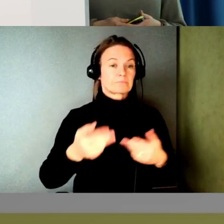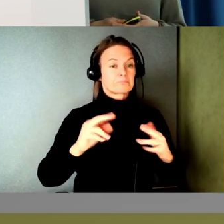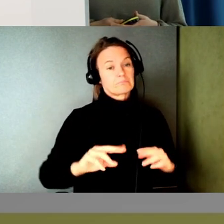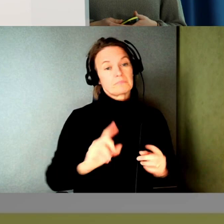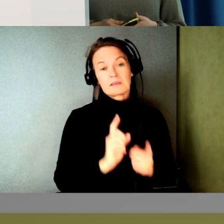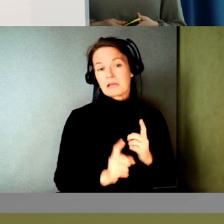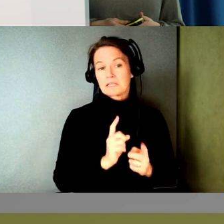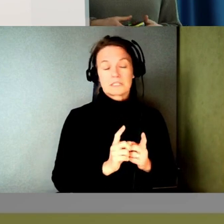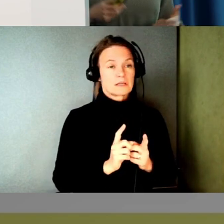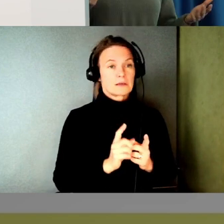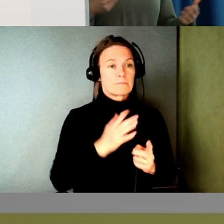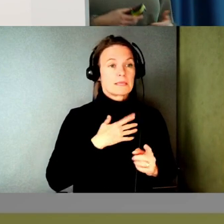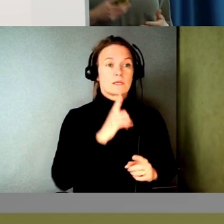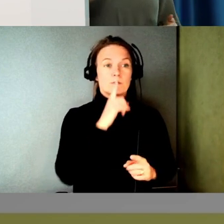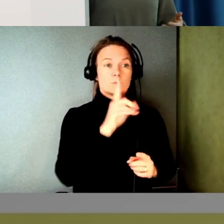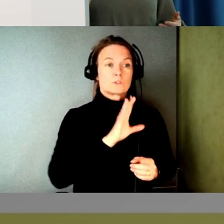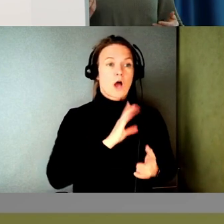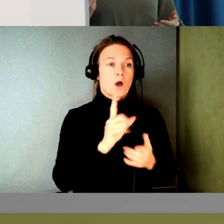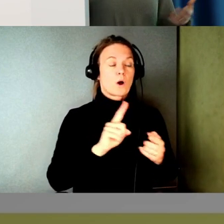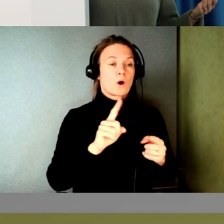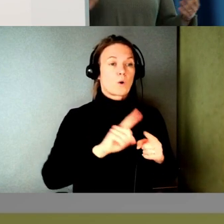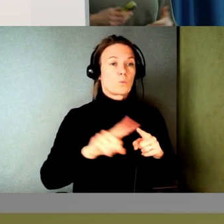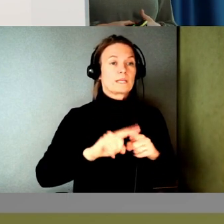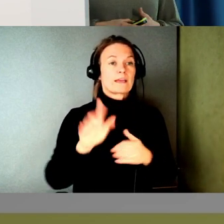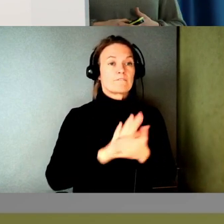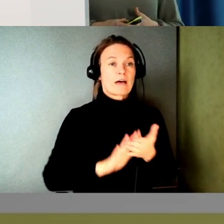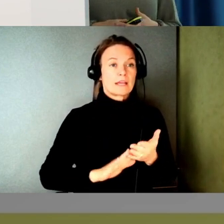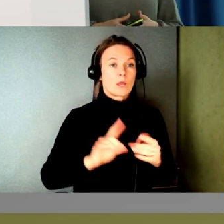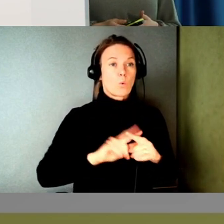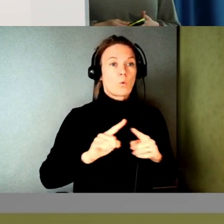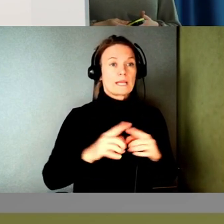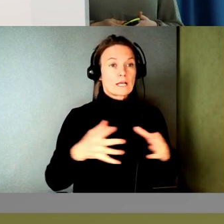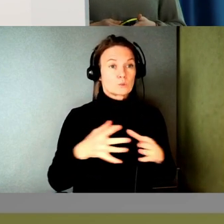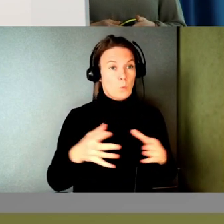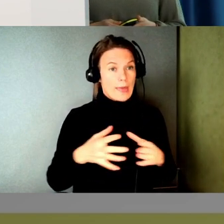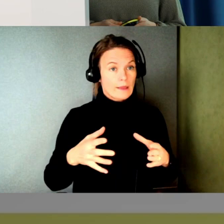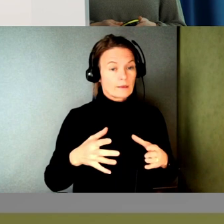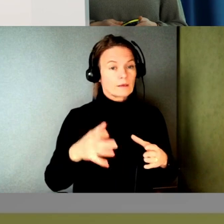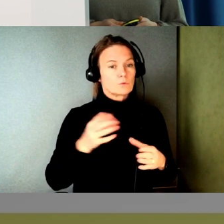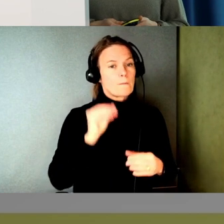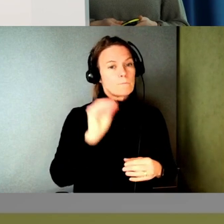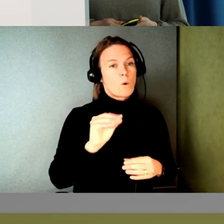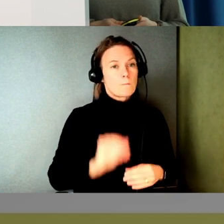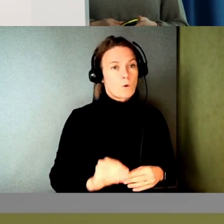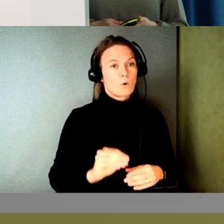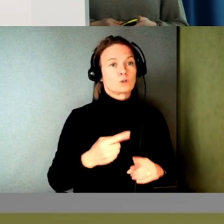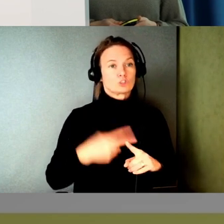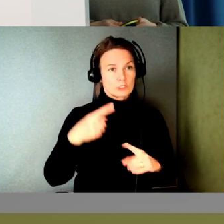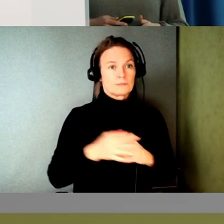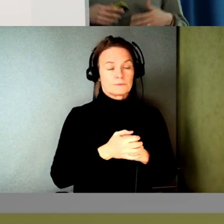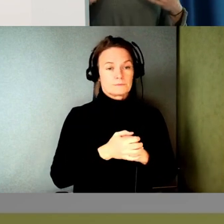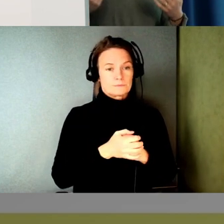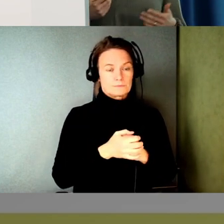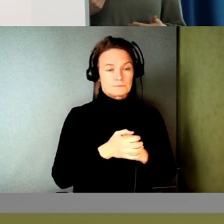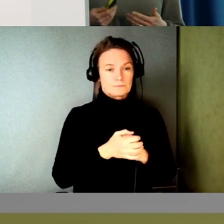Eh Mina ljus har olika färger och olika mått då kanske det är det som är det viktiga som framgår där eh